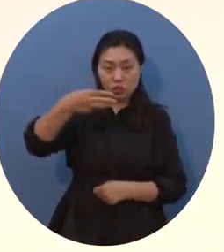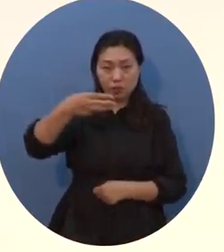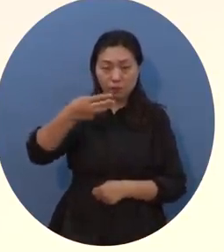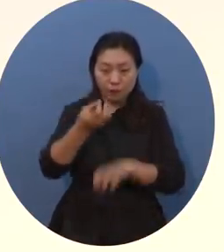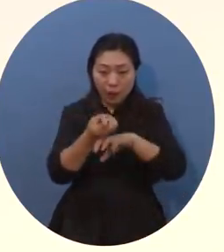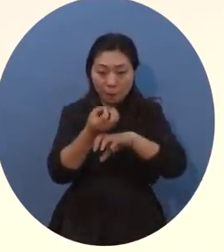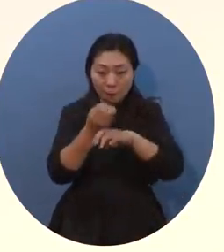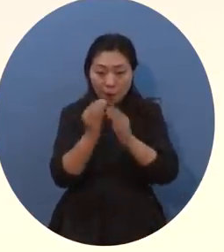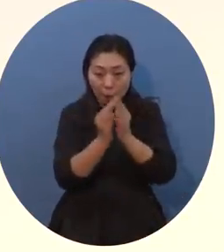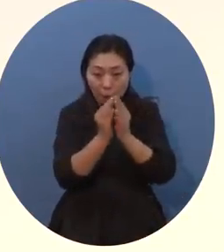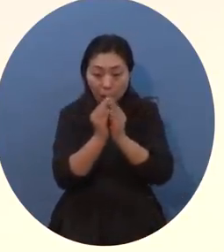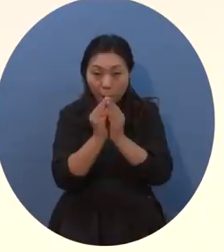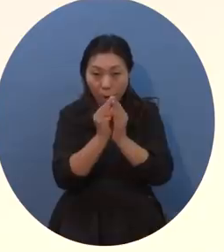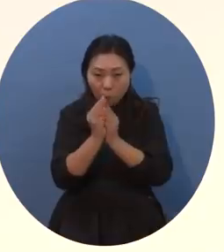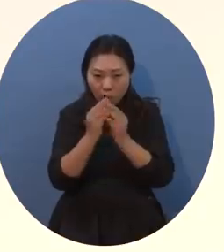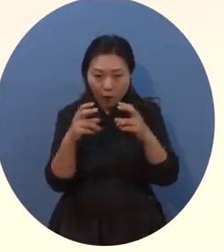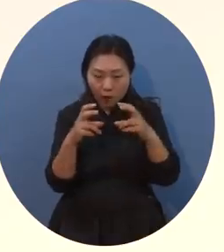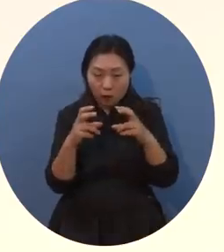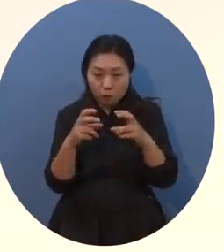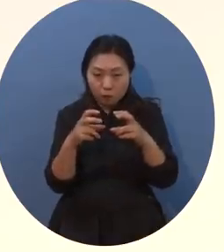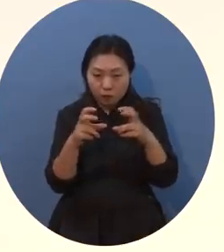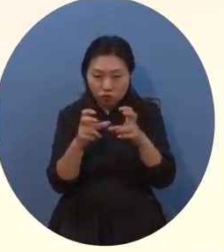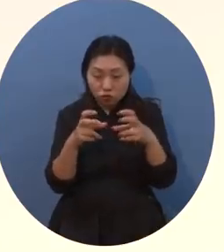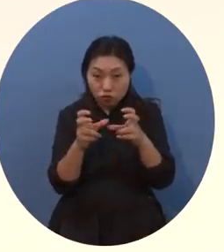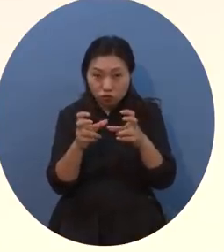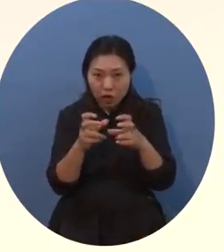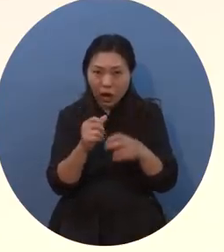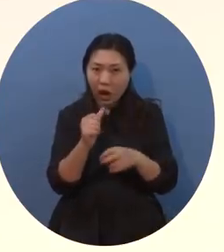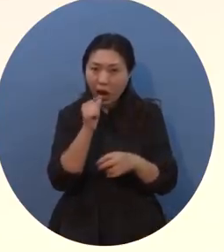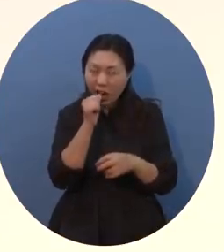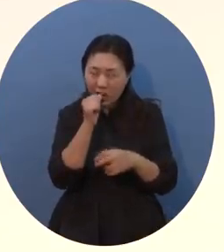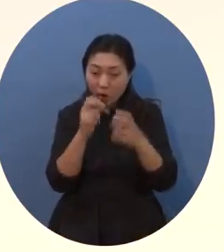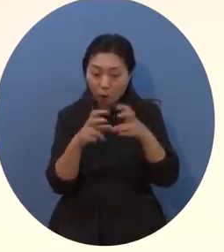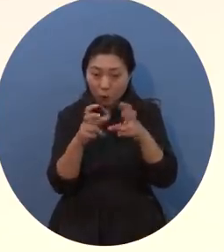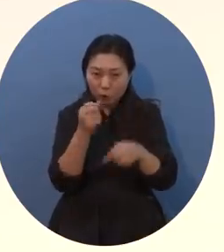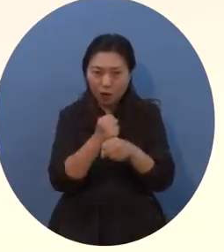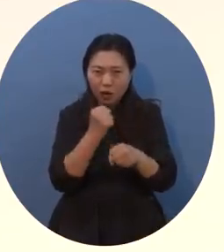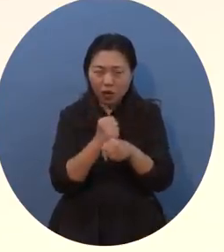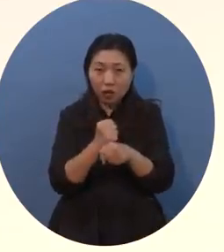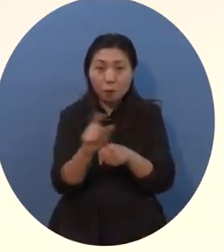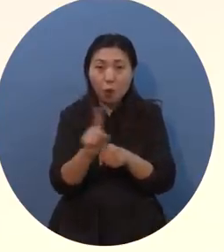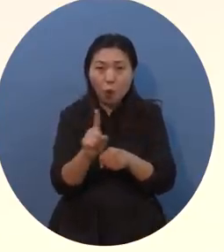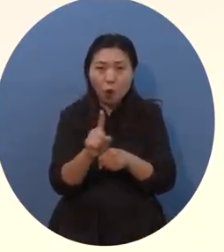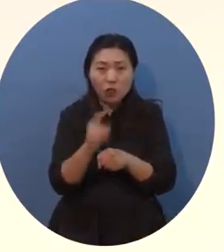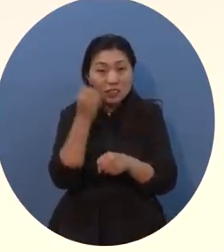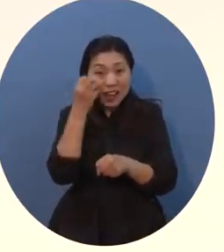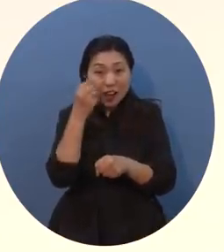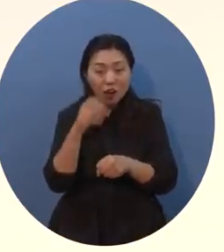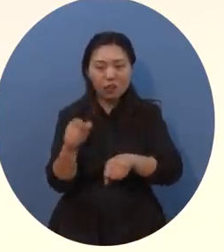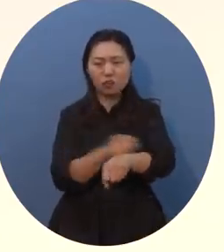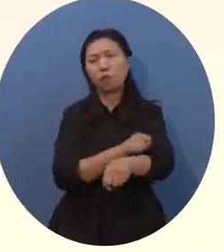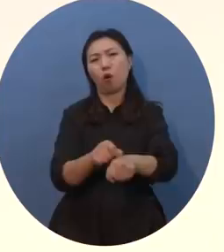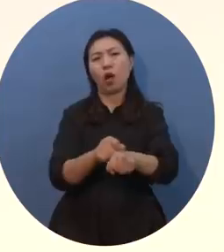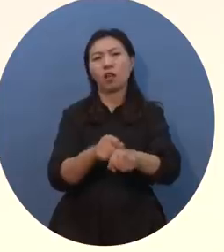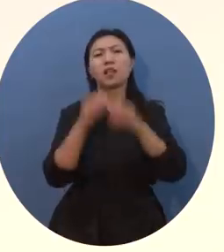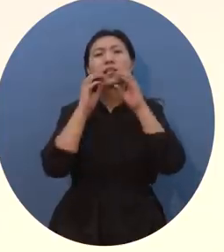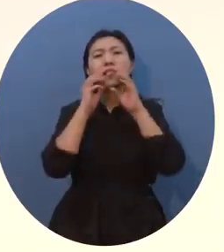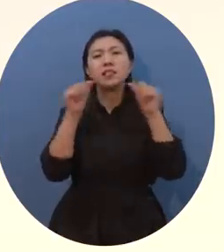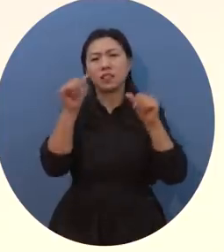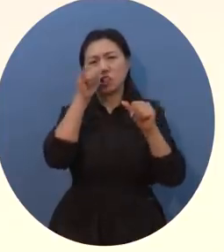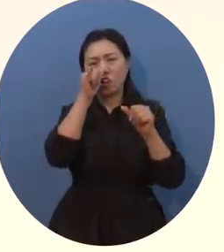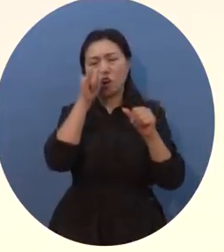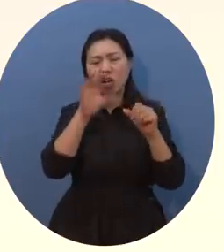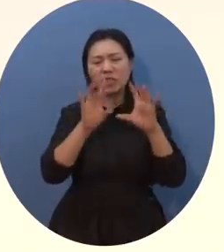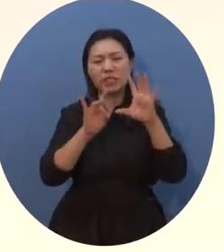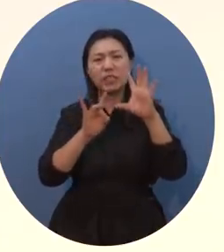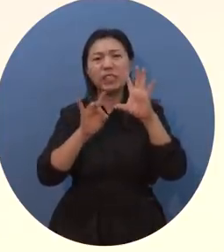이 구슬을 만들 때는 특별한 흙이 있습니다. 아주 이게 찰진 흙이